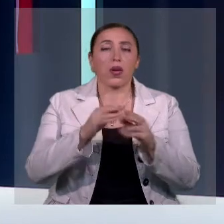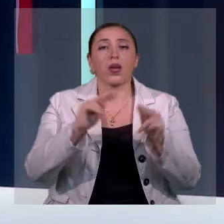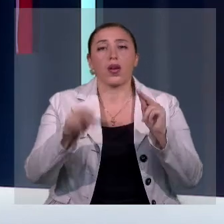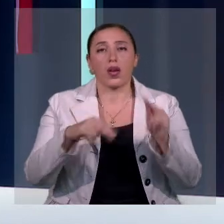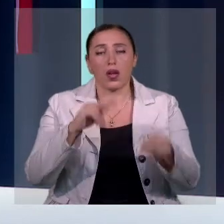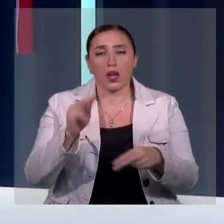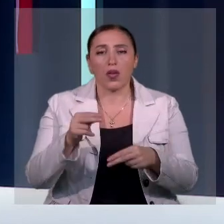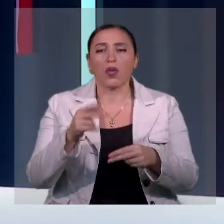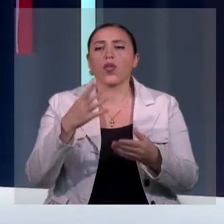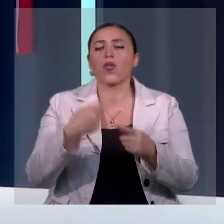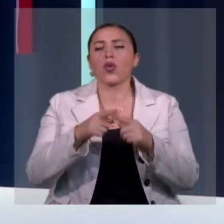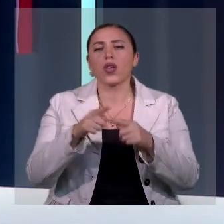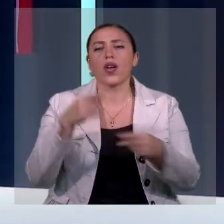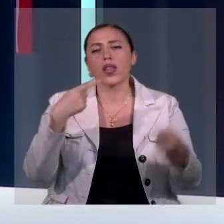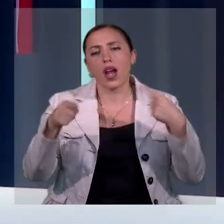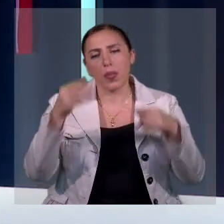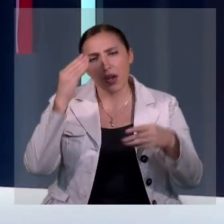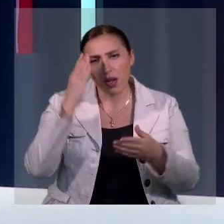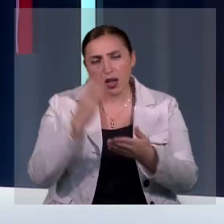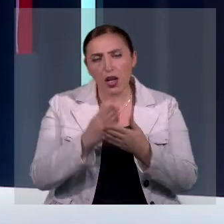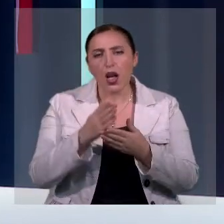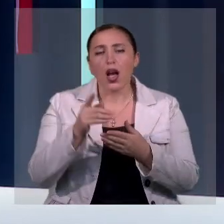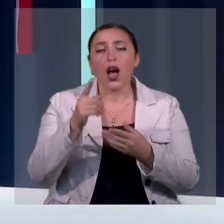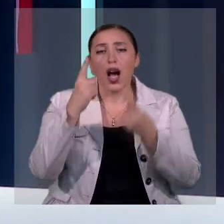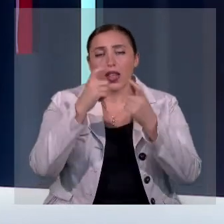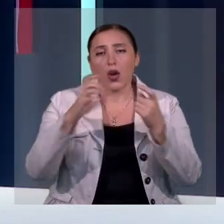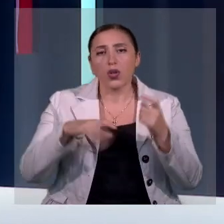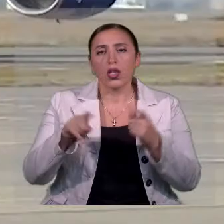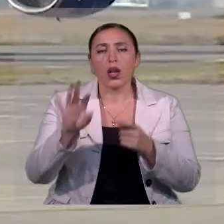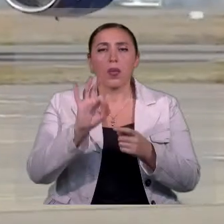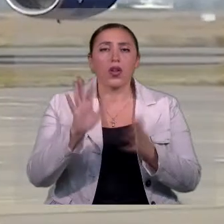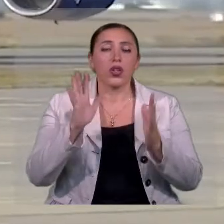են, հայտարարությունից հետո ամենաշատը այս հարցն է հնչում։